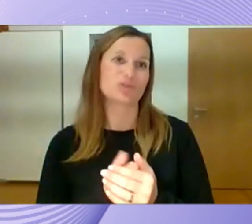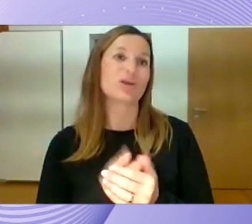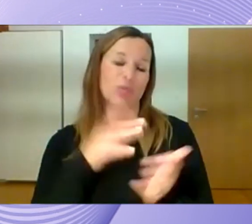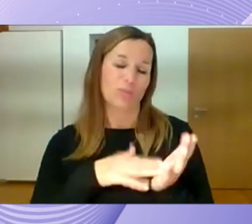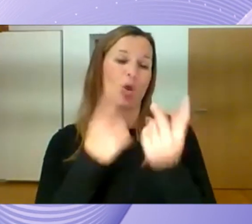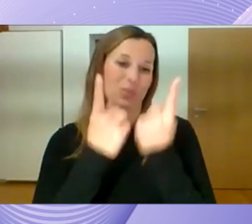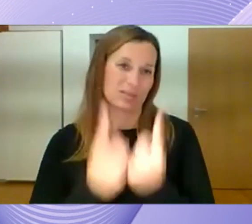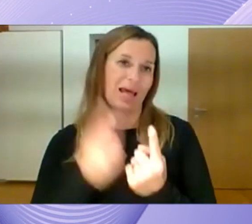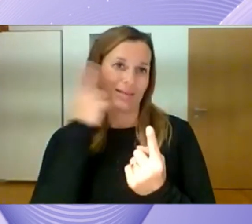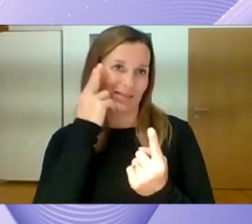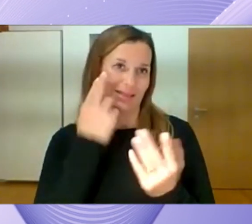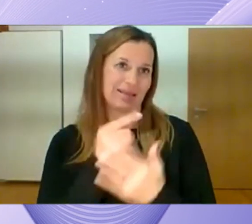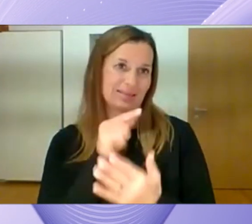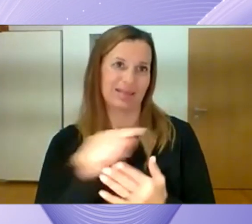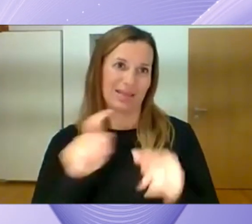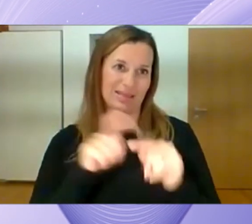te stvari.